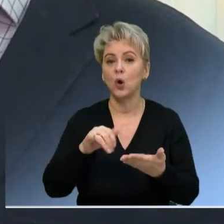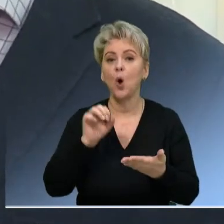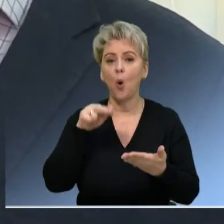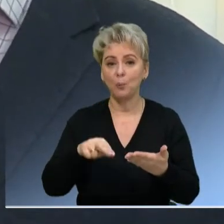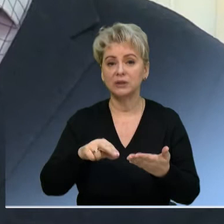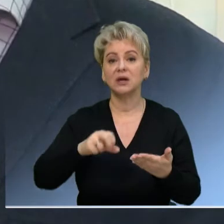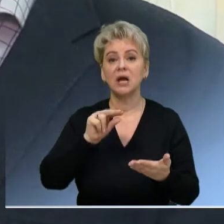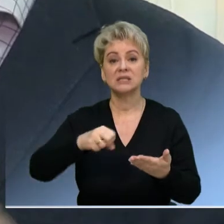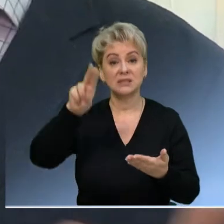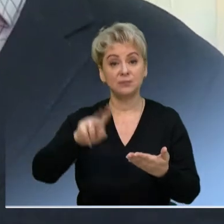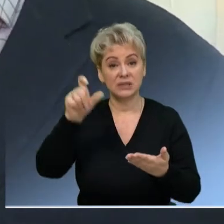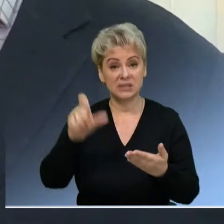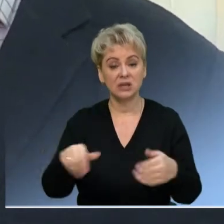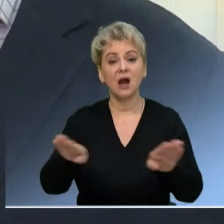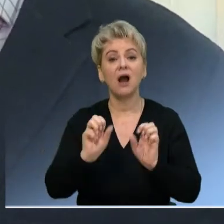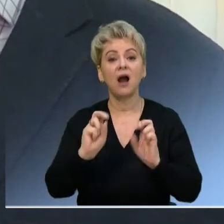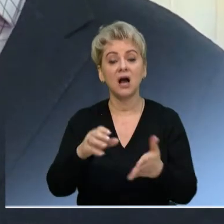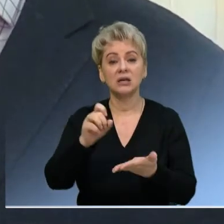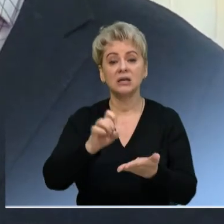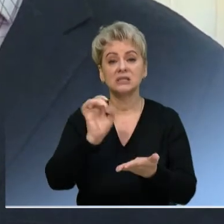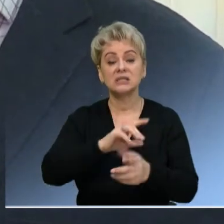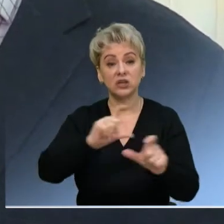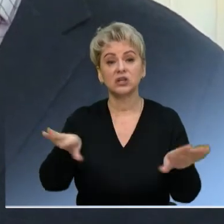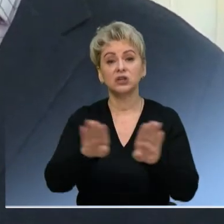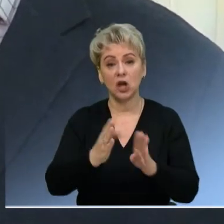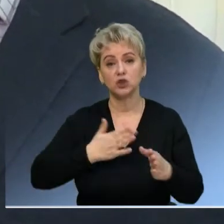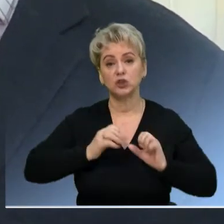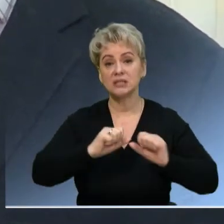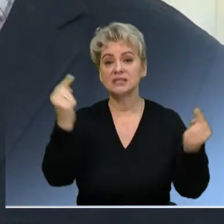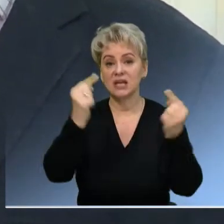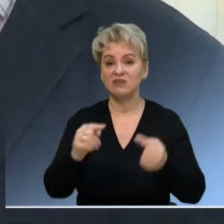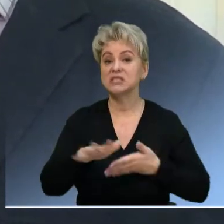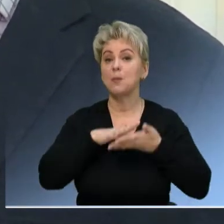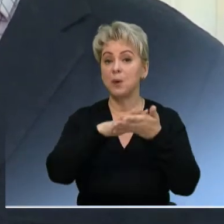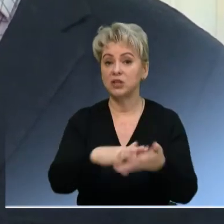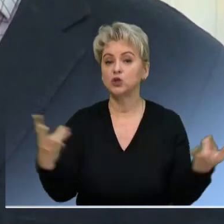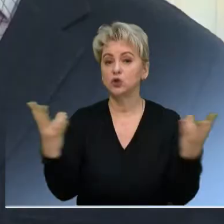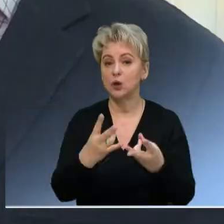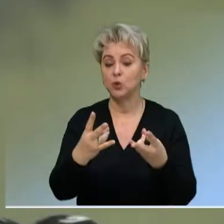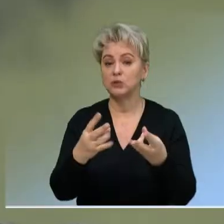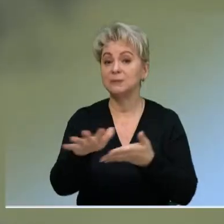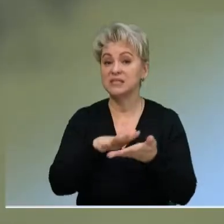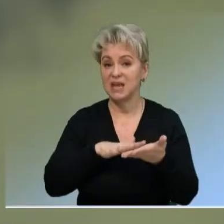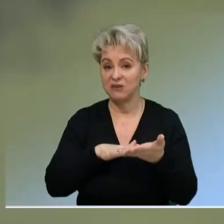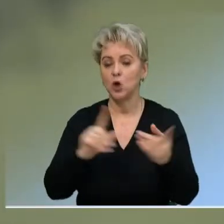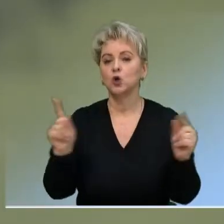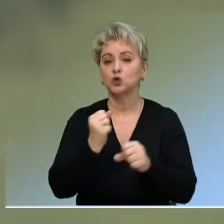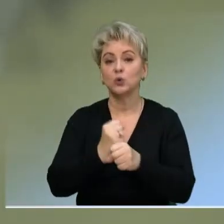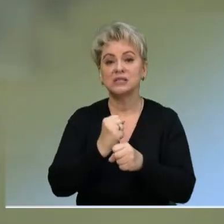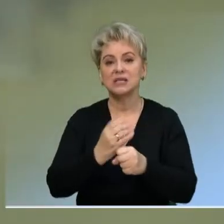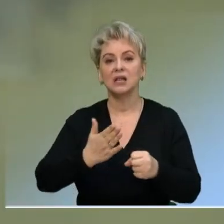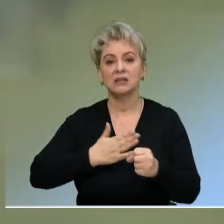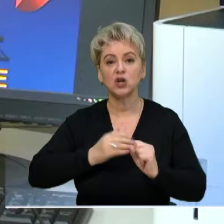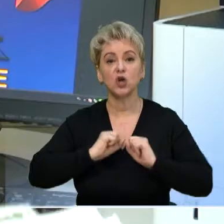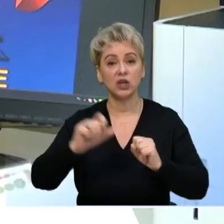опытных работников, как центра, так и вот наших адвокатов, уже, соответственно, подать необходимое исковое заявление. Что и сделала